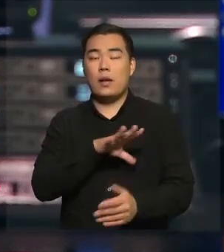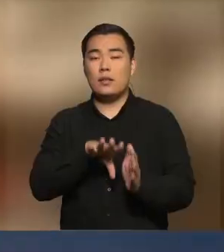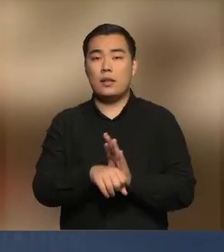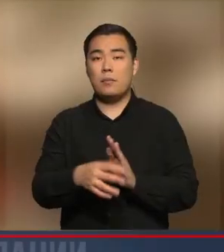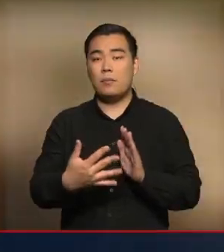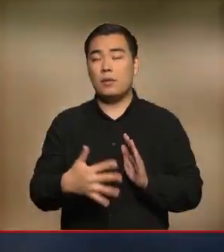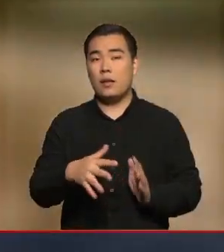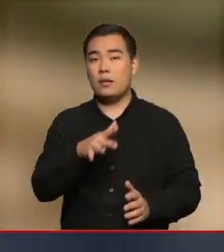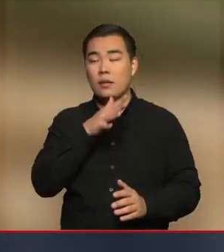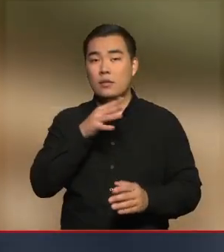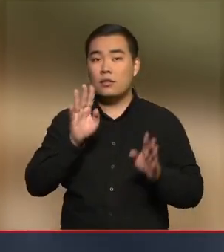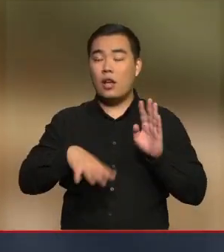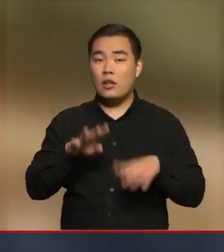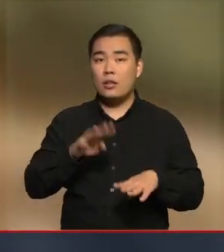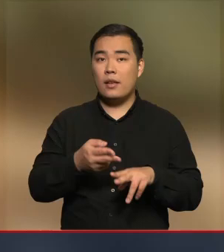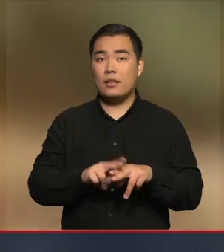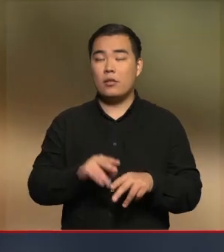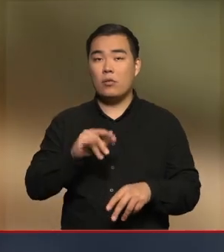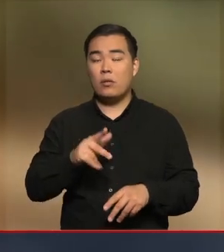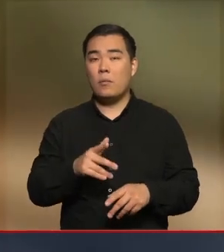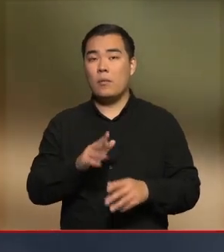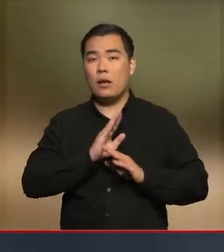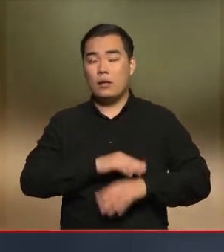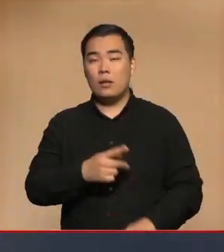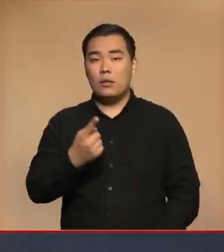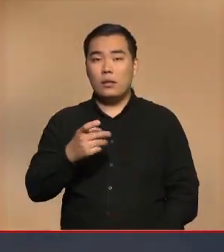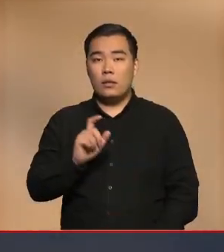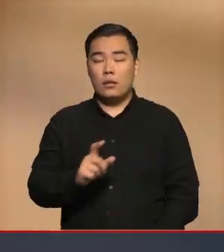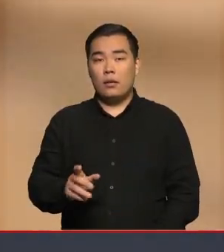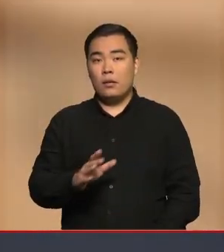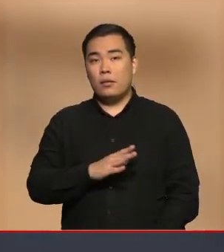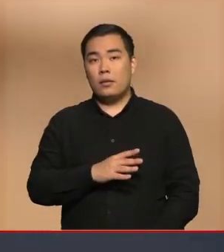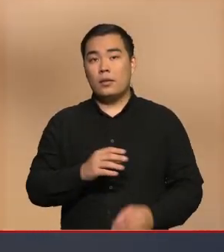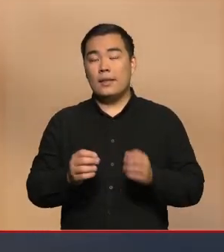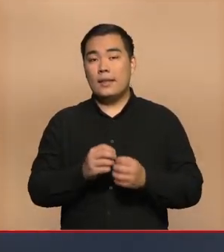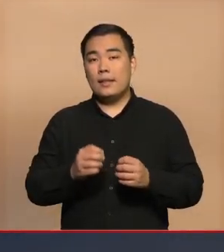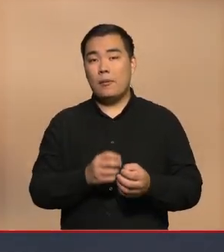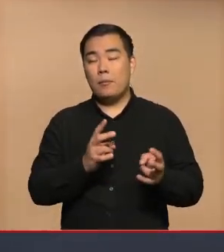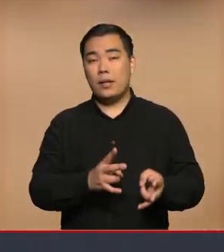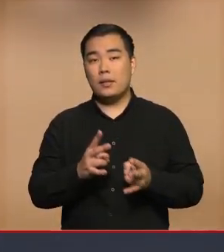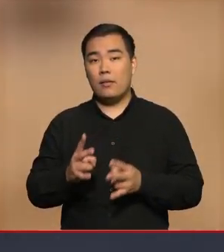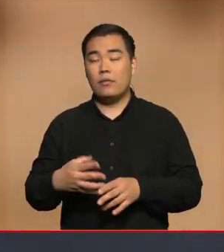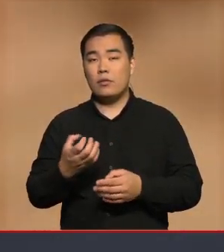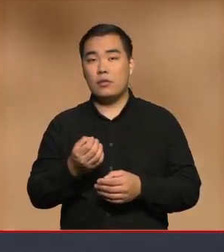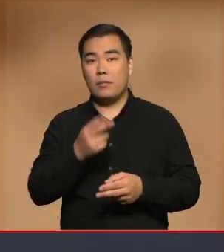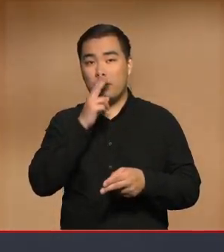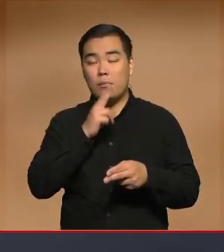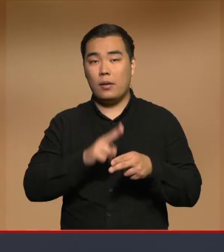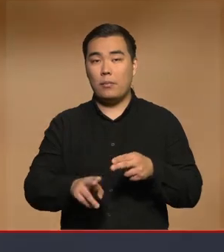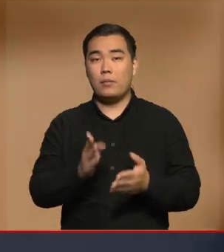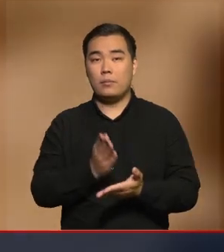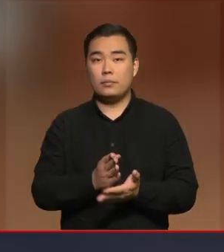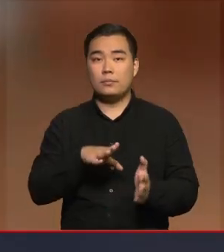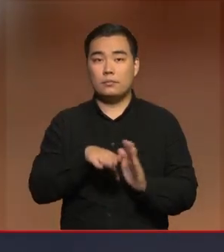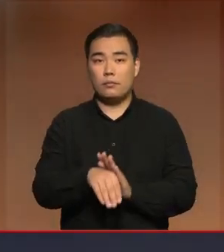50 лет дождей на юго-востоке этой страны погибли почти 100 человек десятки пострадавших всё ещё числятся безвести